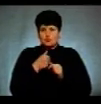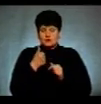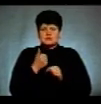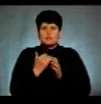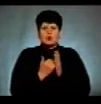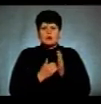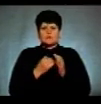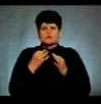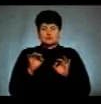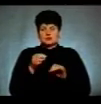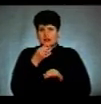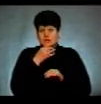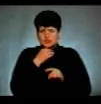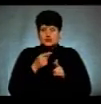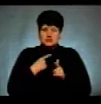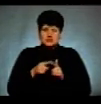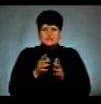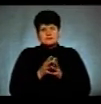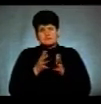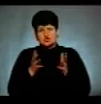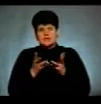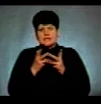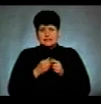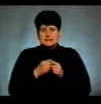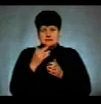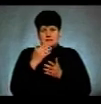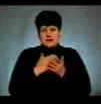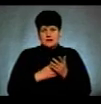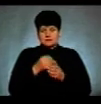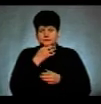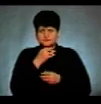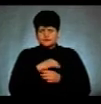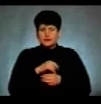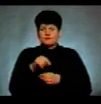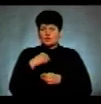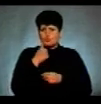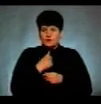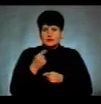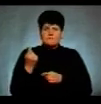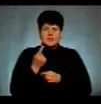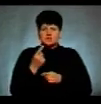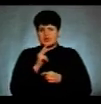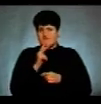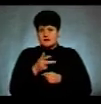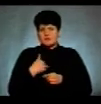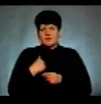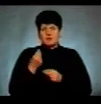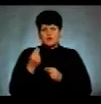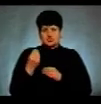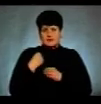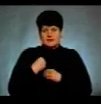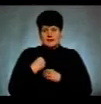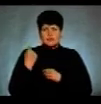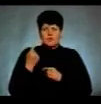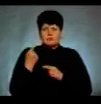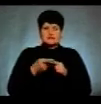«Доступні ліки» і чи збільшилася кількість, перелік препаратів? В цьому році на перший квартал нам тільки кошти дали на область,